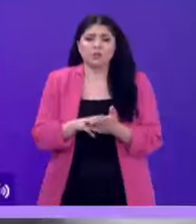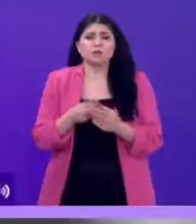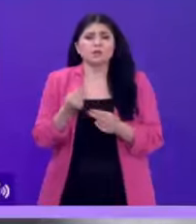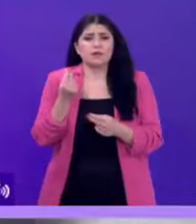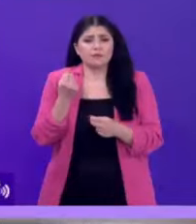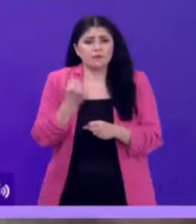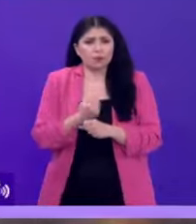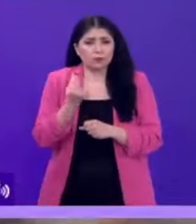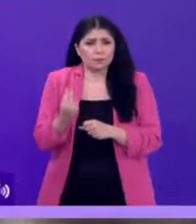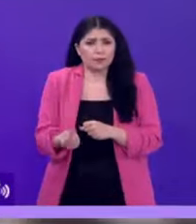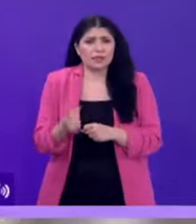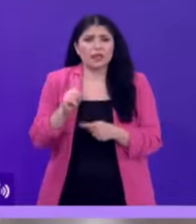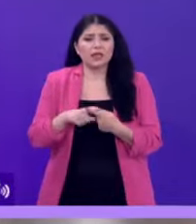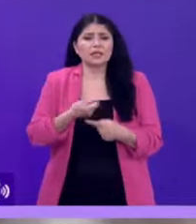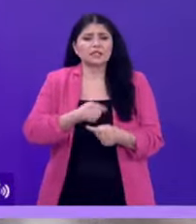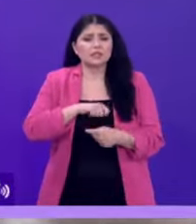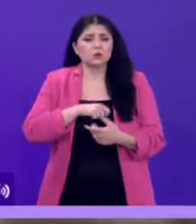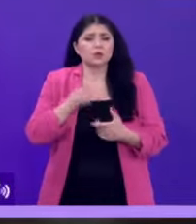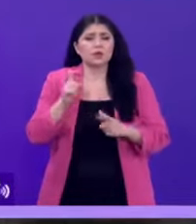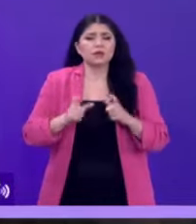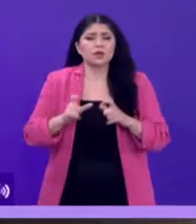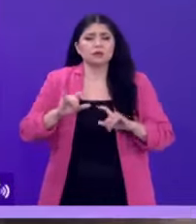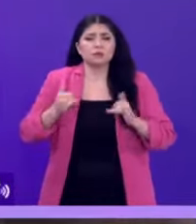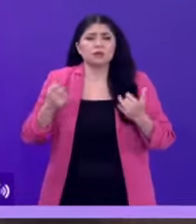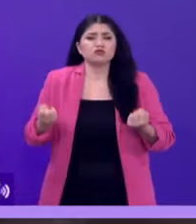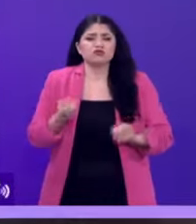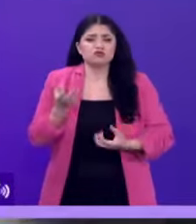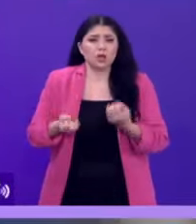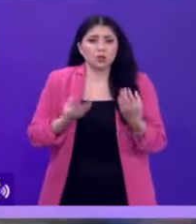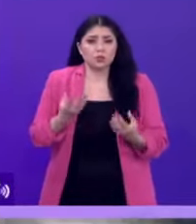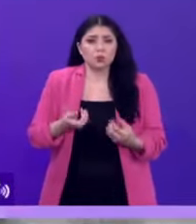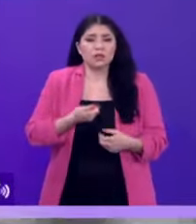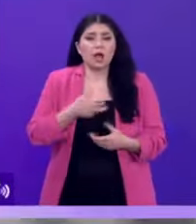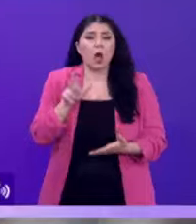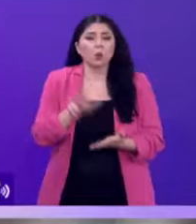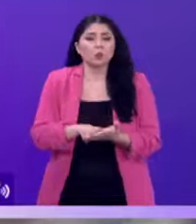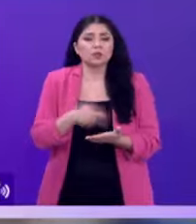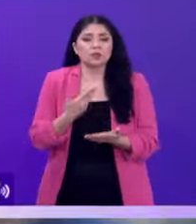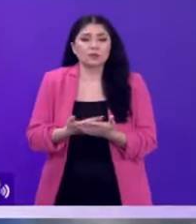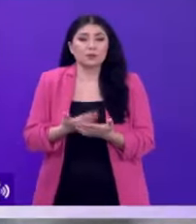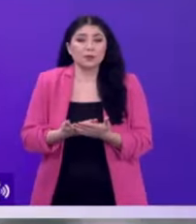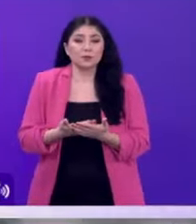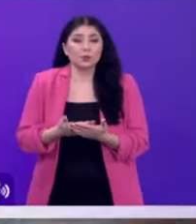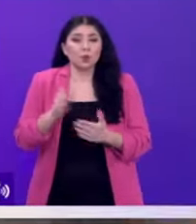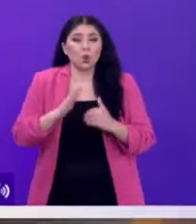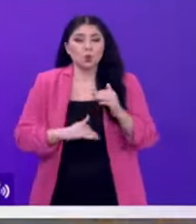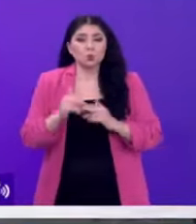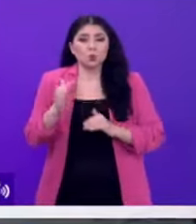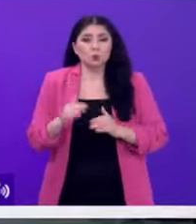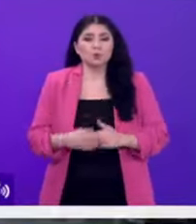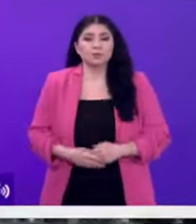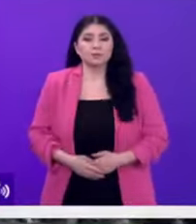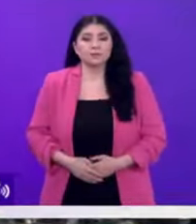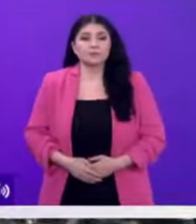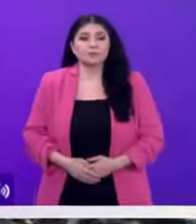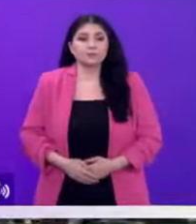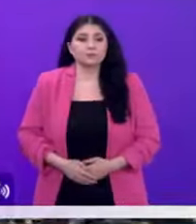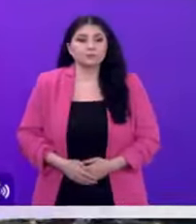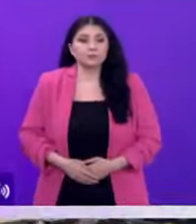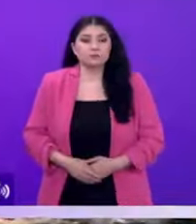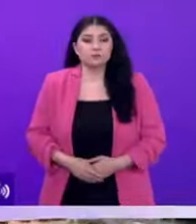despre autorizații de securitate la incendiu, despre autorizație de construcție.